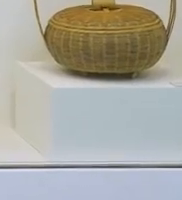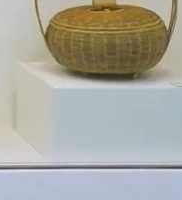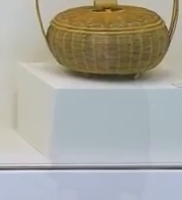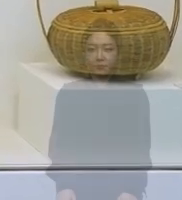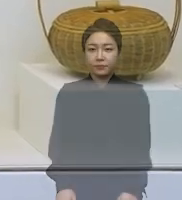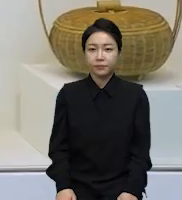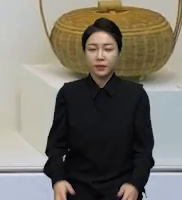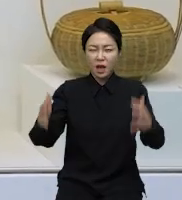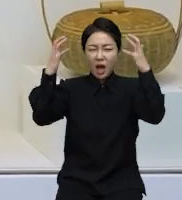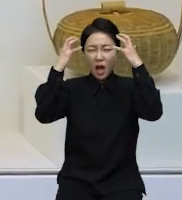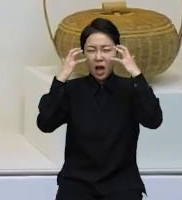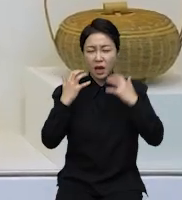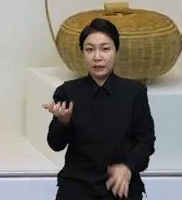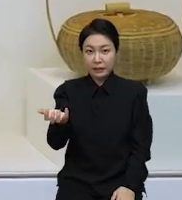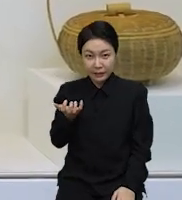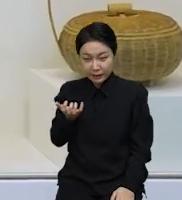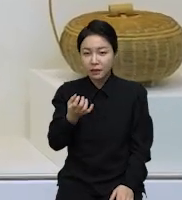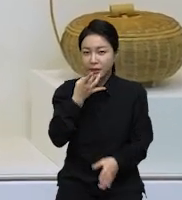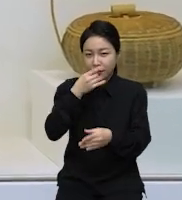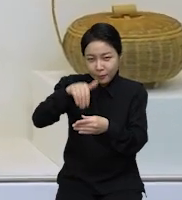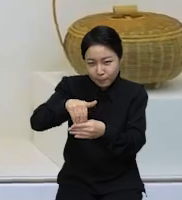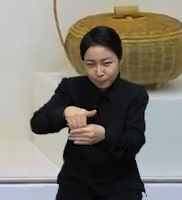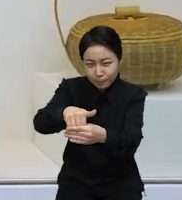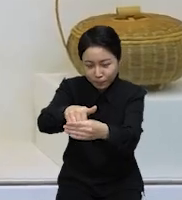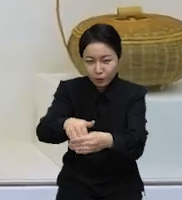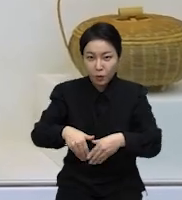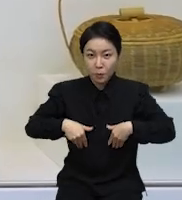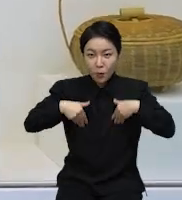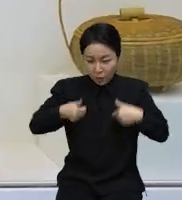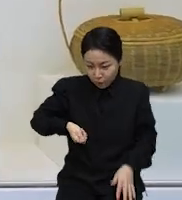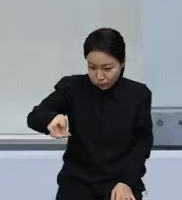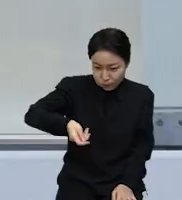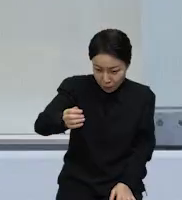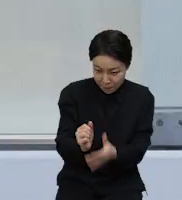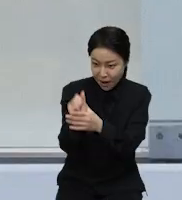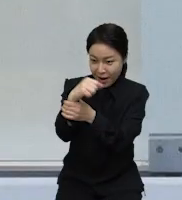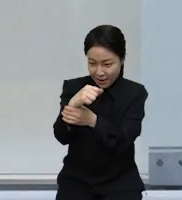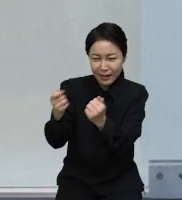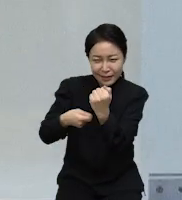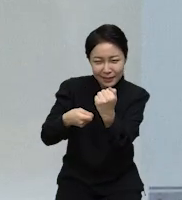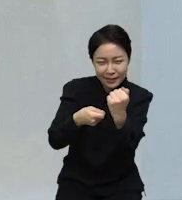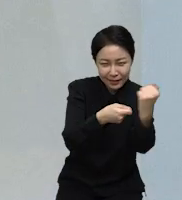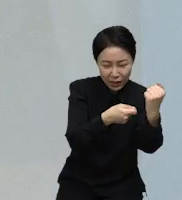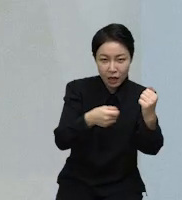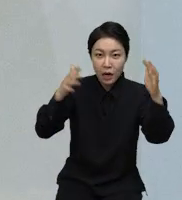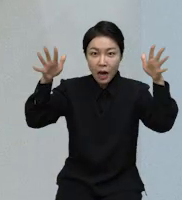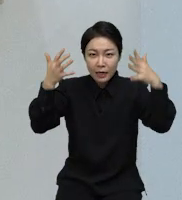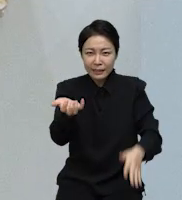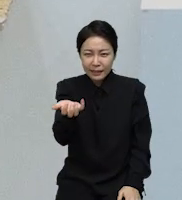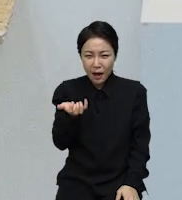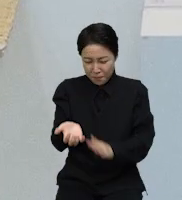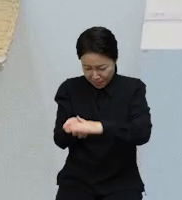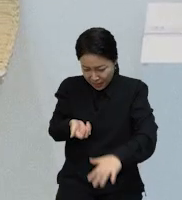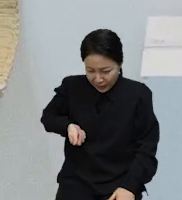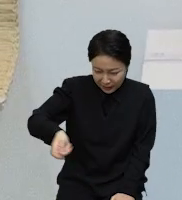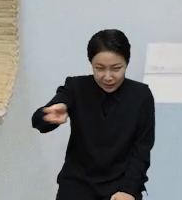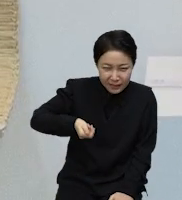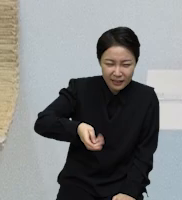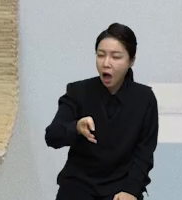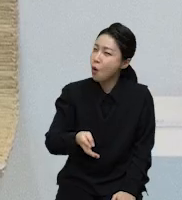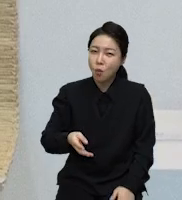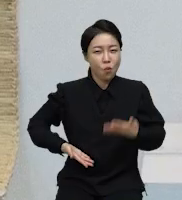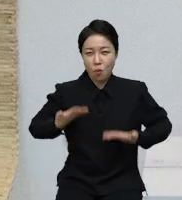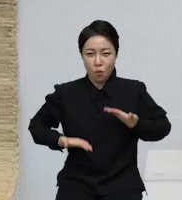됩니다. 여름은 늦봄부터 초여름에 걸쳐 모내기를 하고 봄에 파종한 작물을 수확하거나